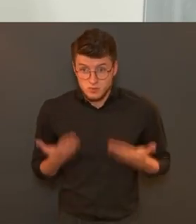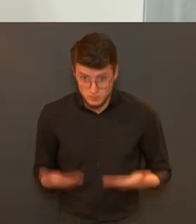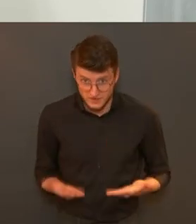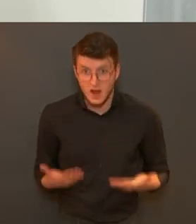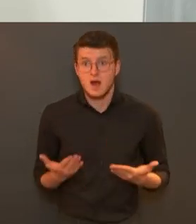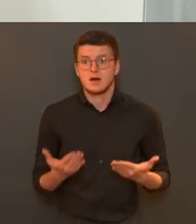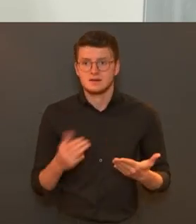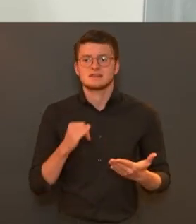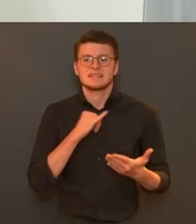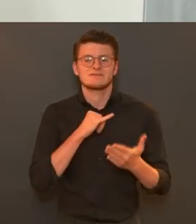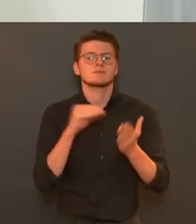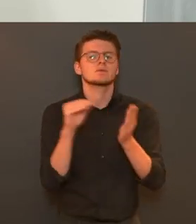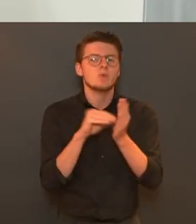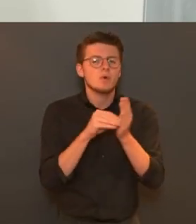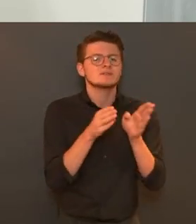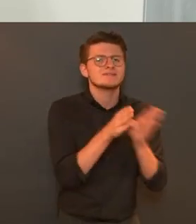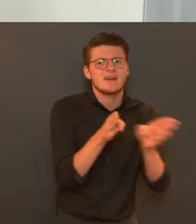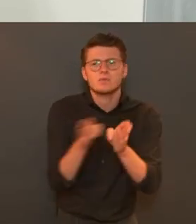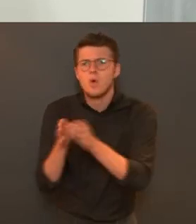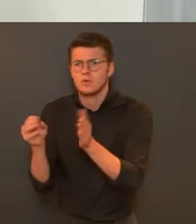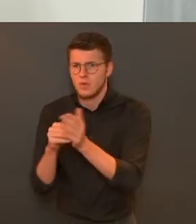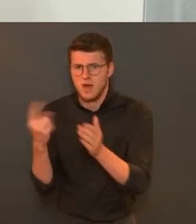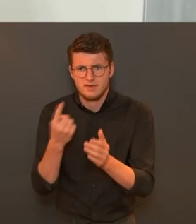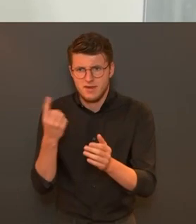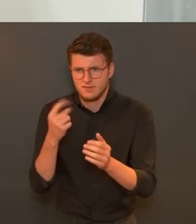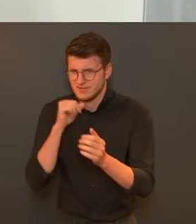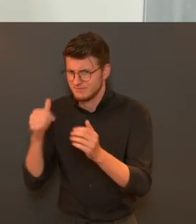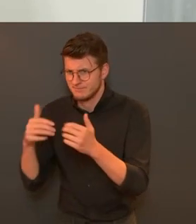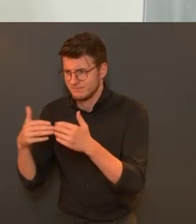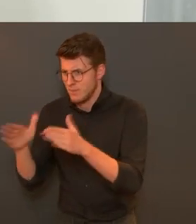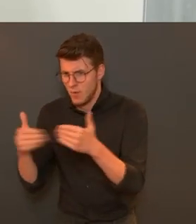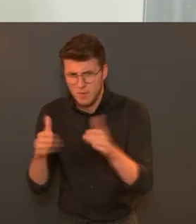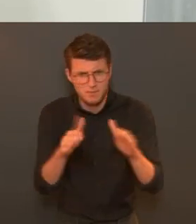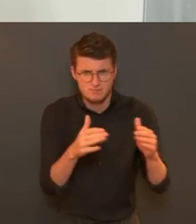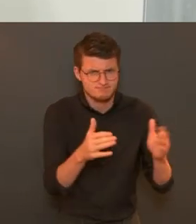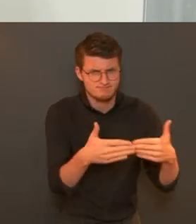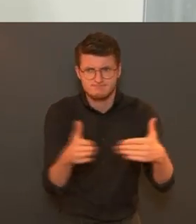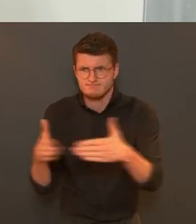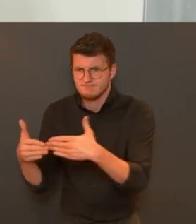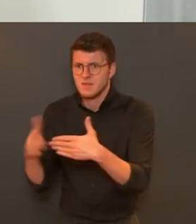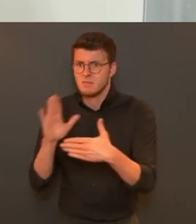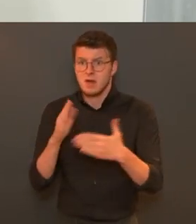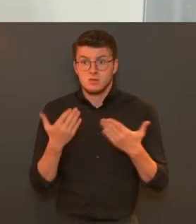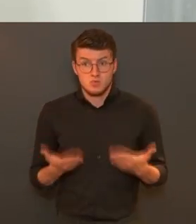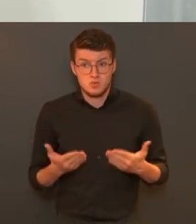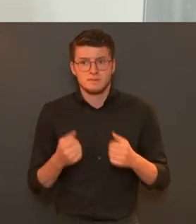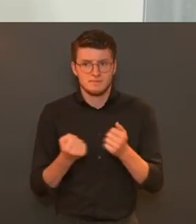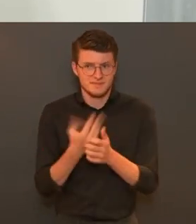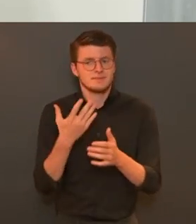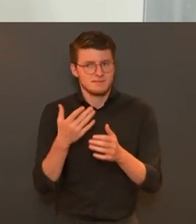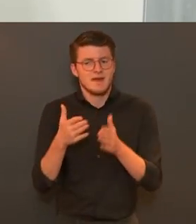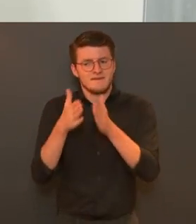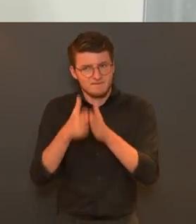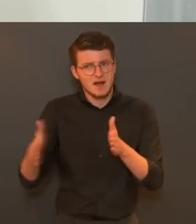et même si certains secteurs n'ont pas encore redémarré leur activité aujourd'hui, eh bien aujourd'hui, nous sommes dans une phase qu'on va